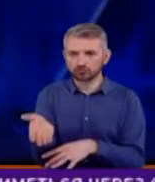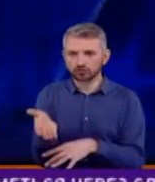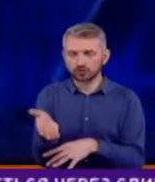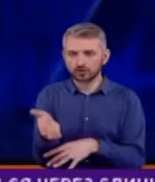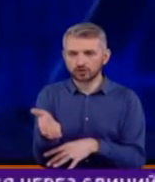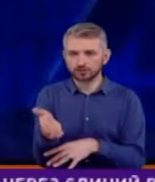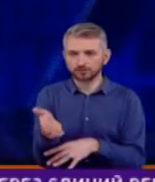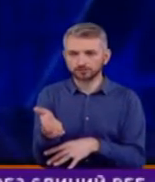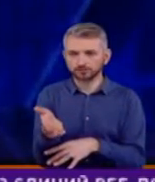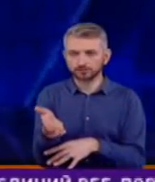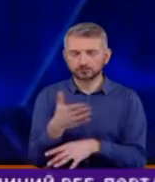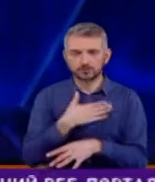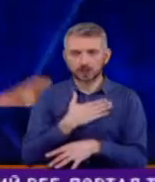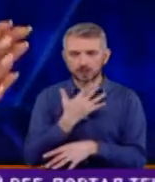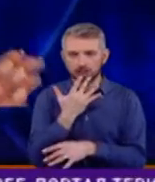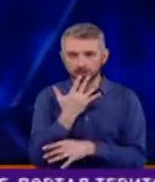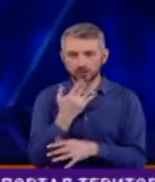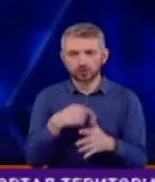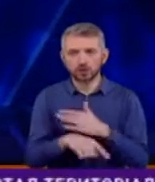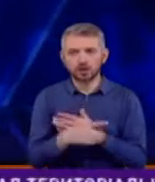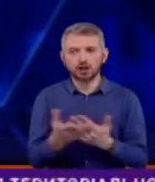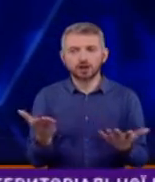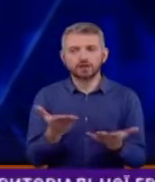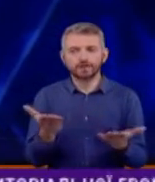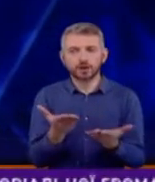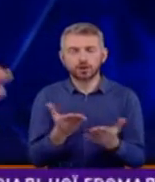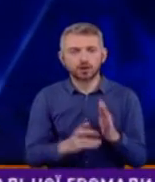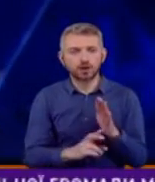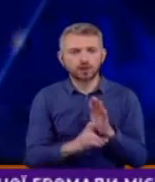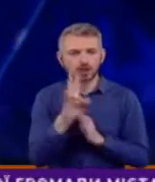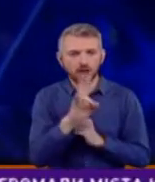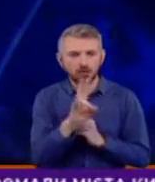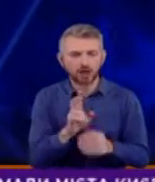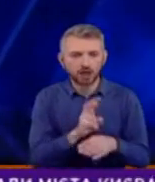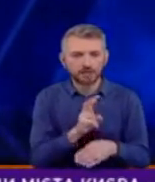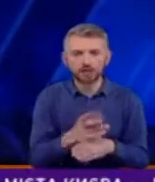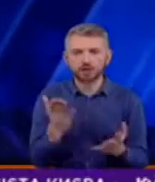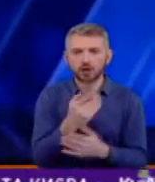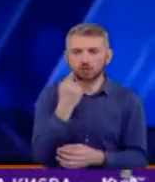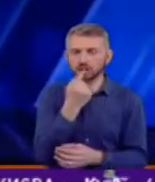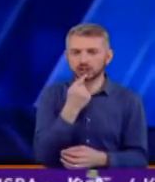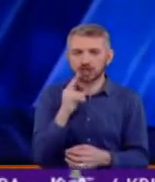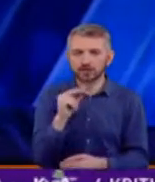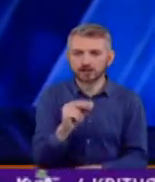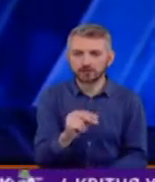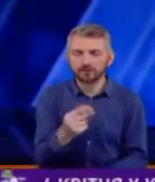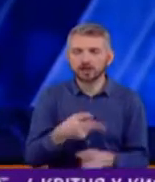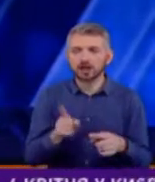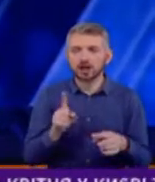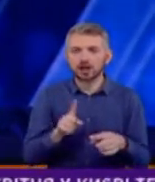самом деле, нашей нацией. То есть в какой храм ходить, на каком языке разговаривать.